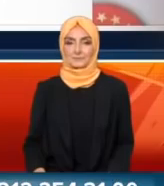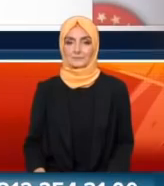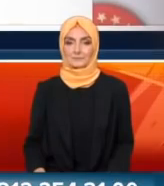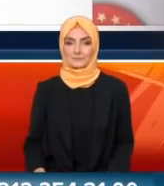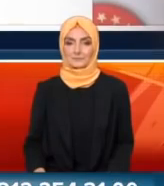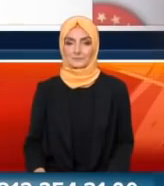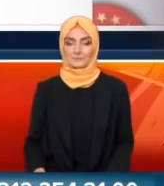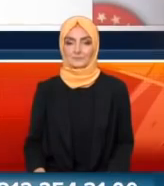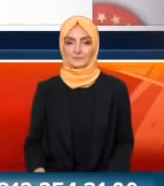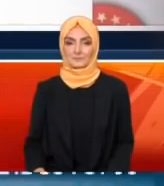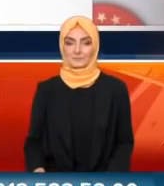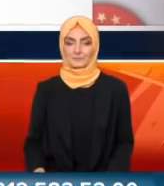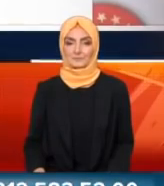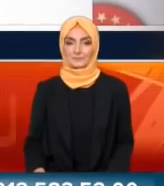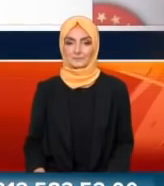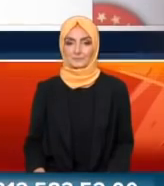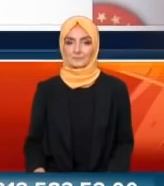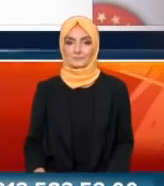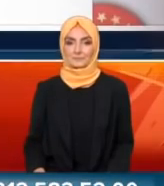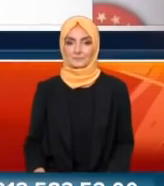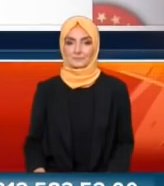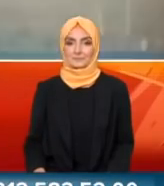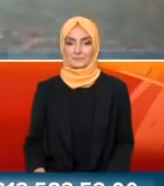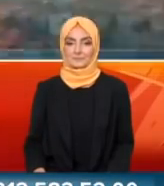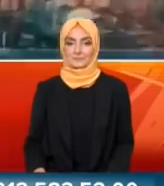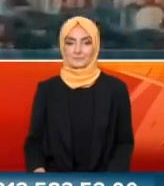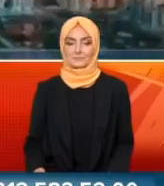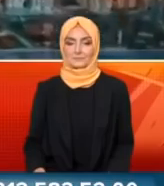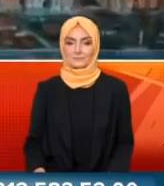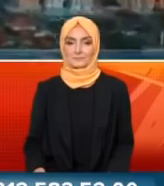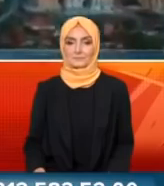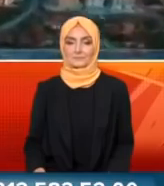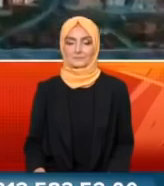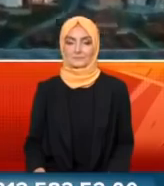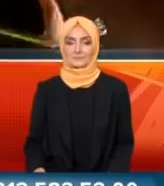Ege'de haklarımızı sonuna kadar korumaya odaklandık.